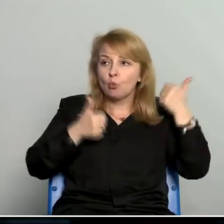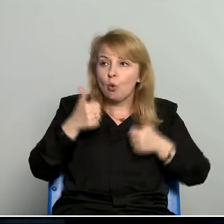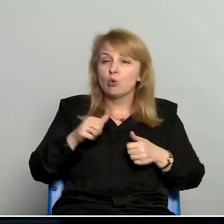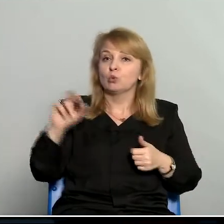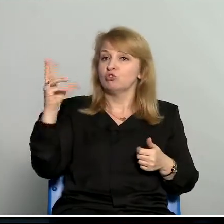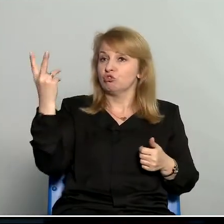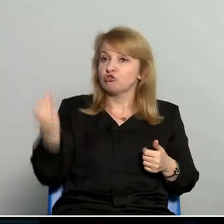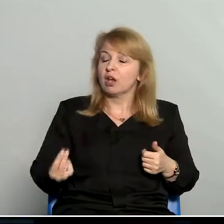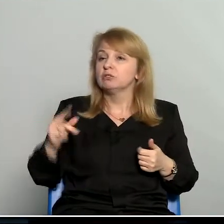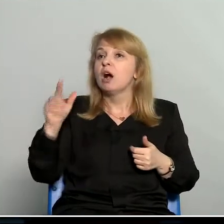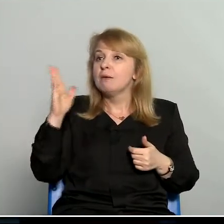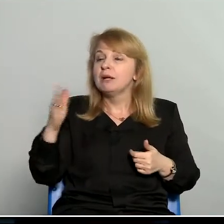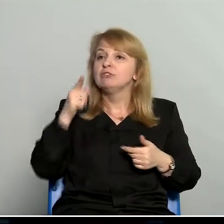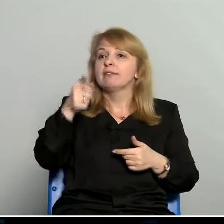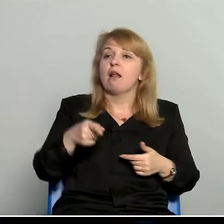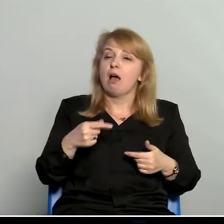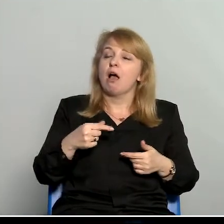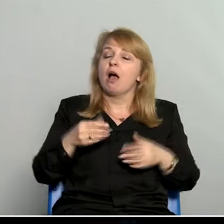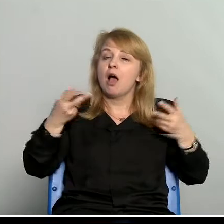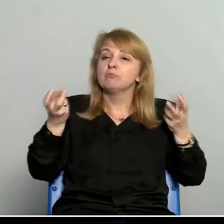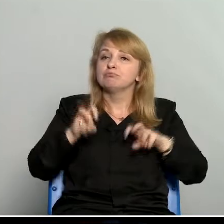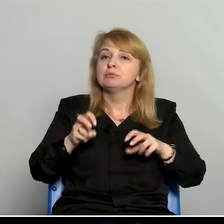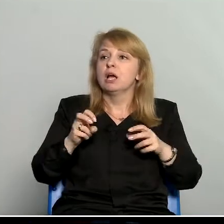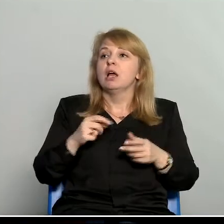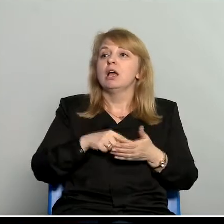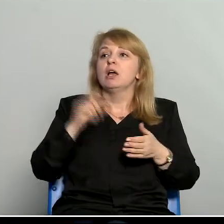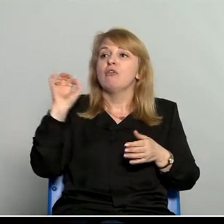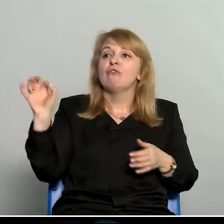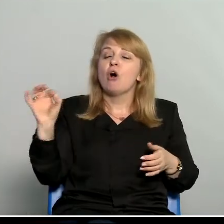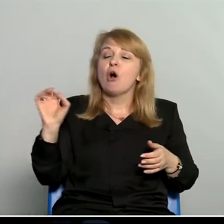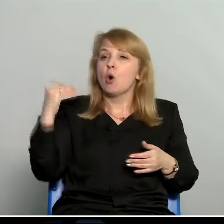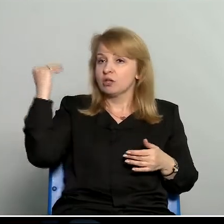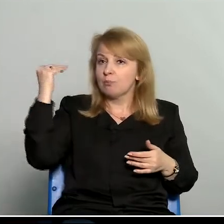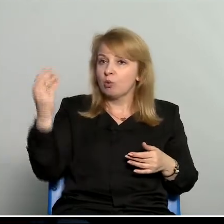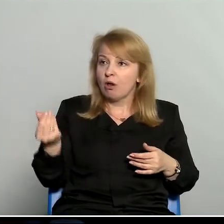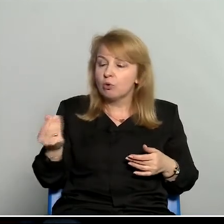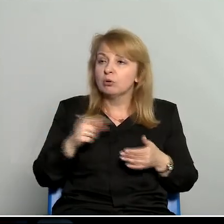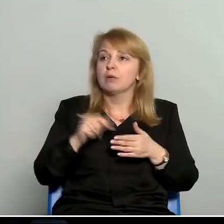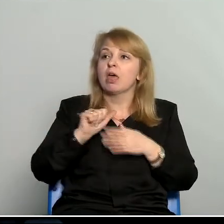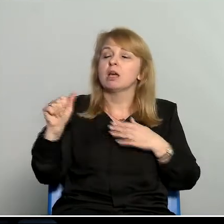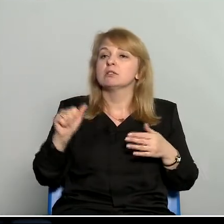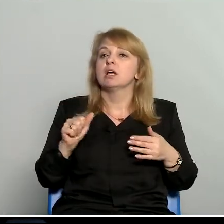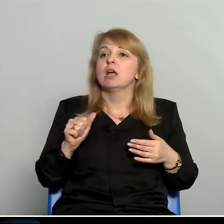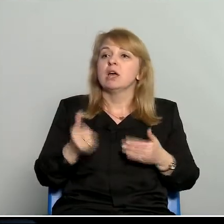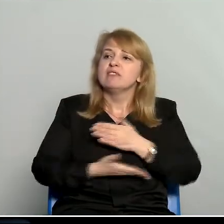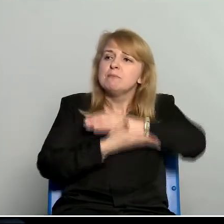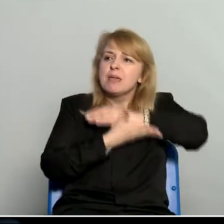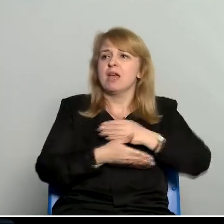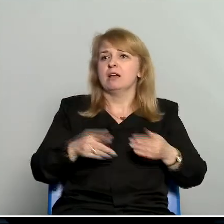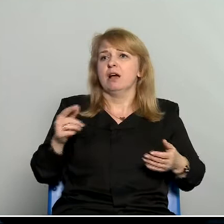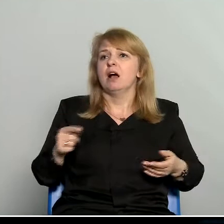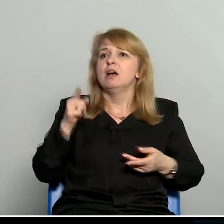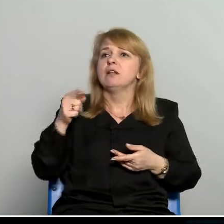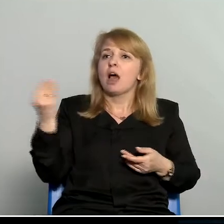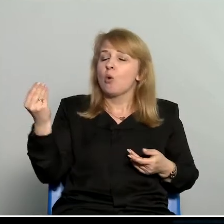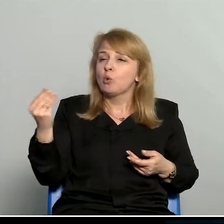trzecim kwartale będą dedykowane na tworzenie miejsc pracy w tym sektorze ekonomii społecznej, świadczenie usług wspierających ekonomię